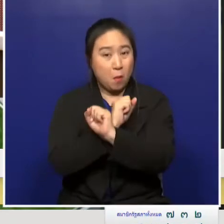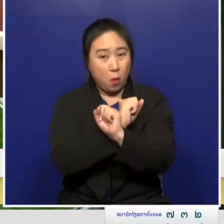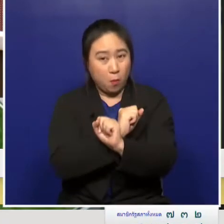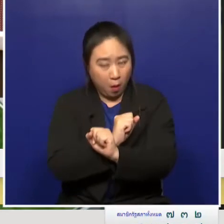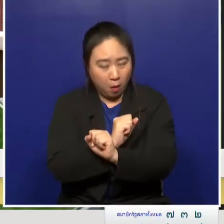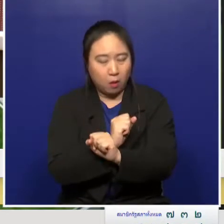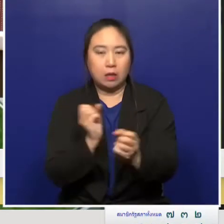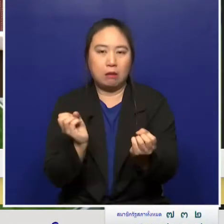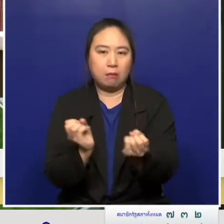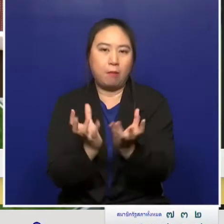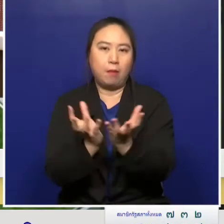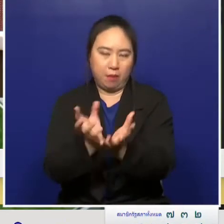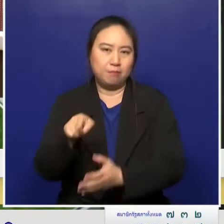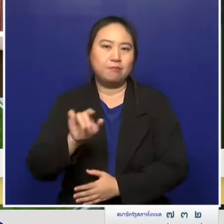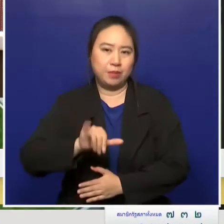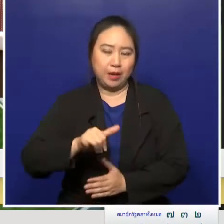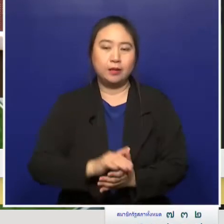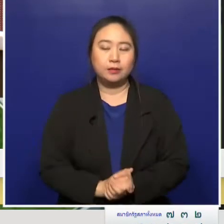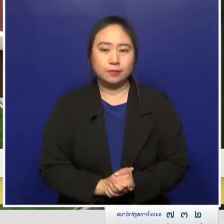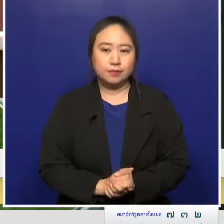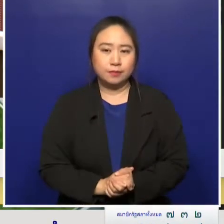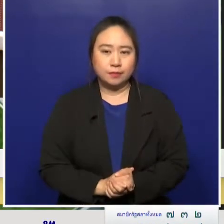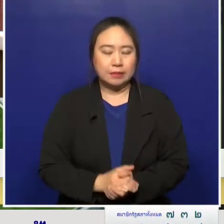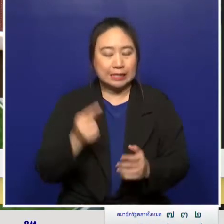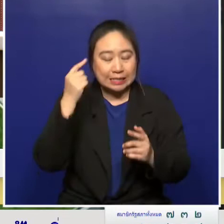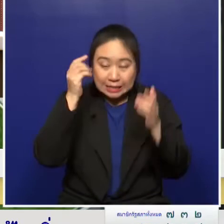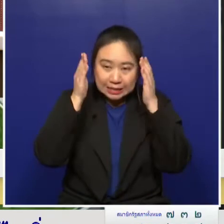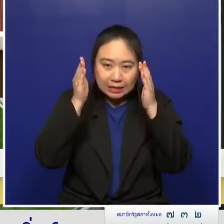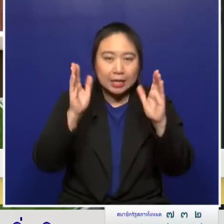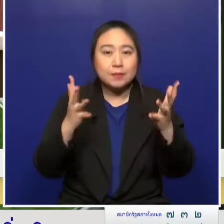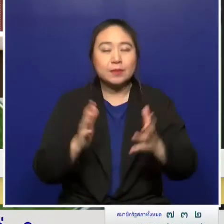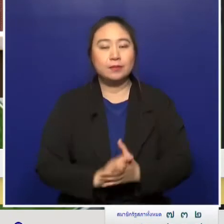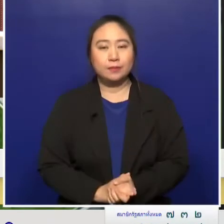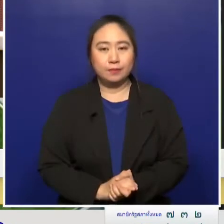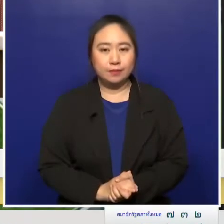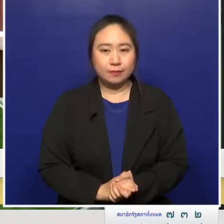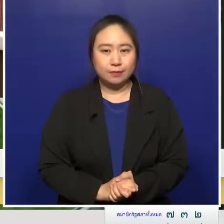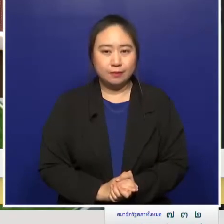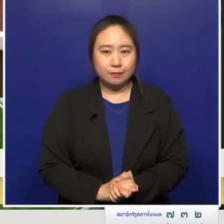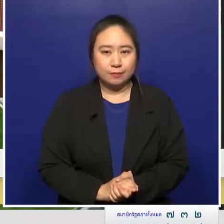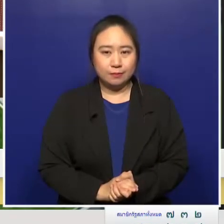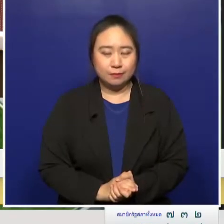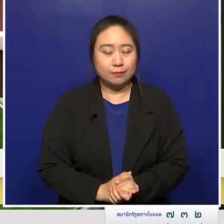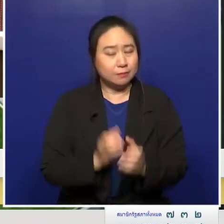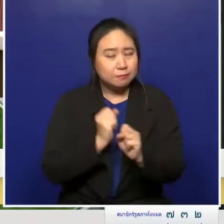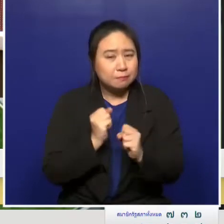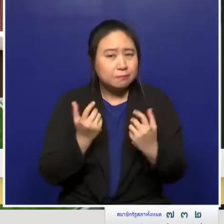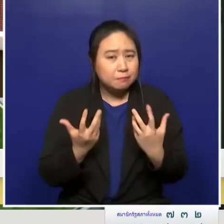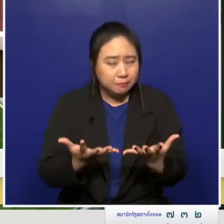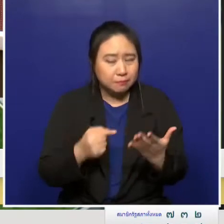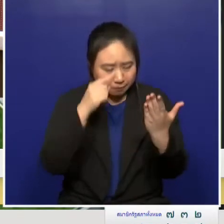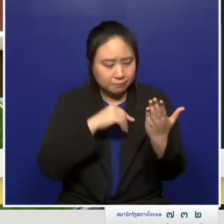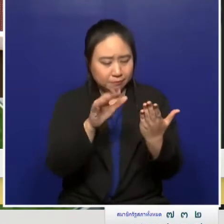ซ้อโดยไม่ได้ตั้งใจทำอย่างไรบ้านเมืองถึงจะ